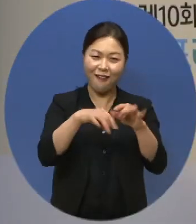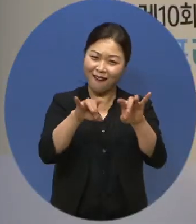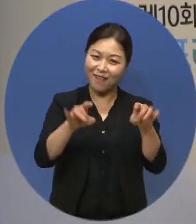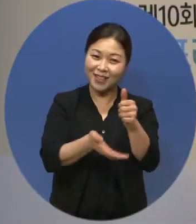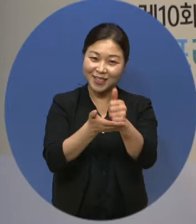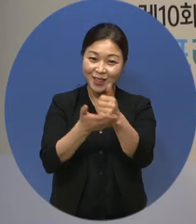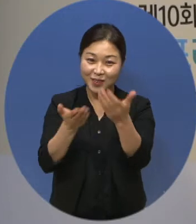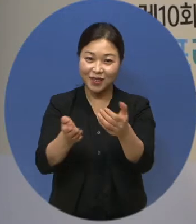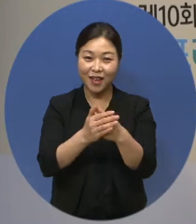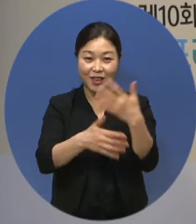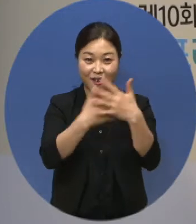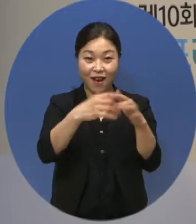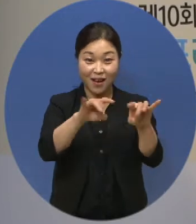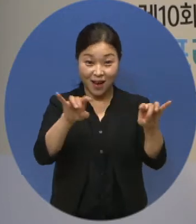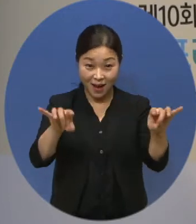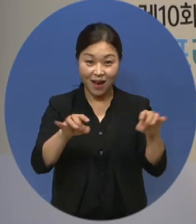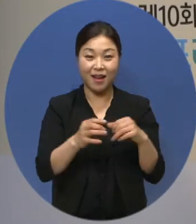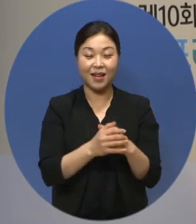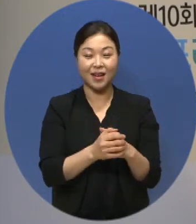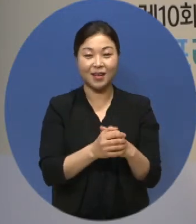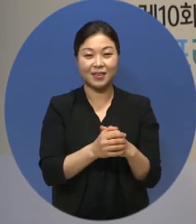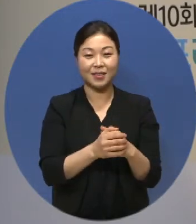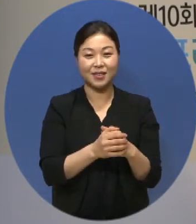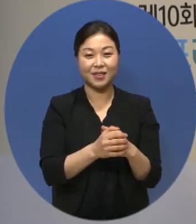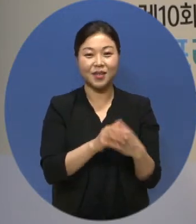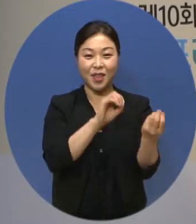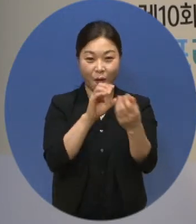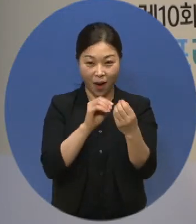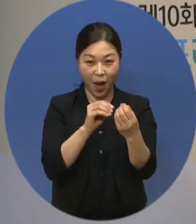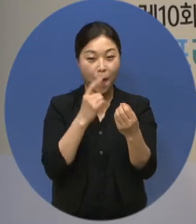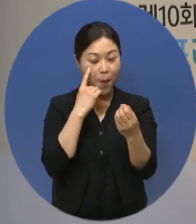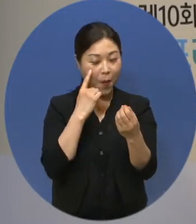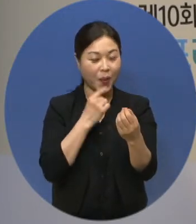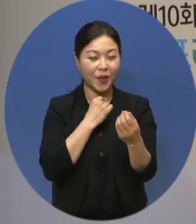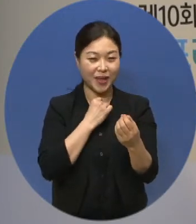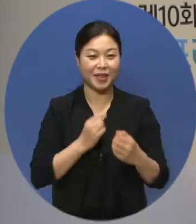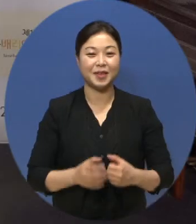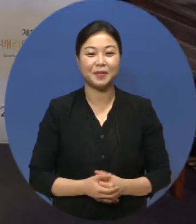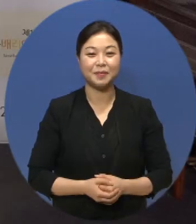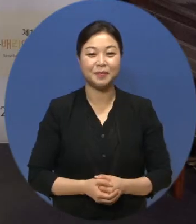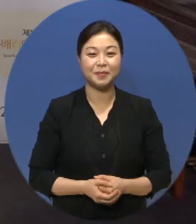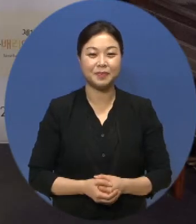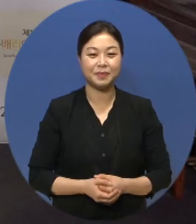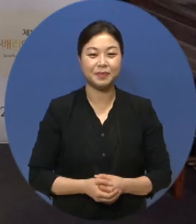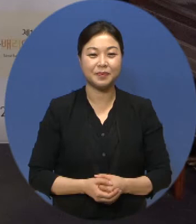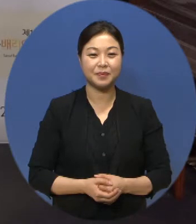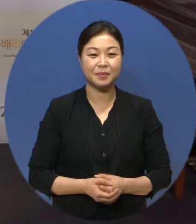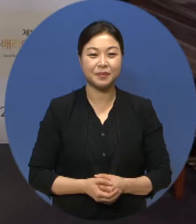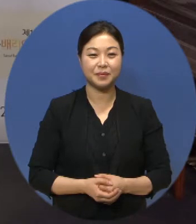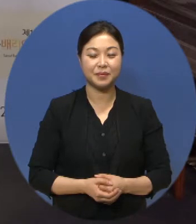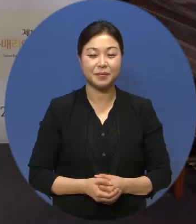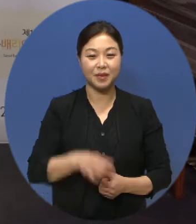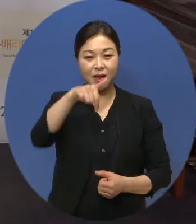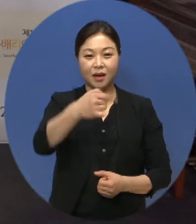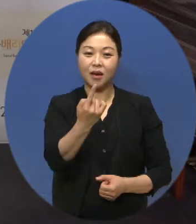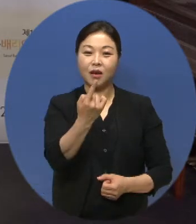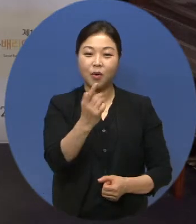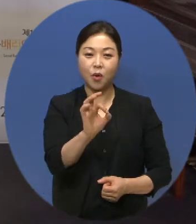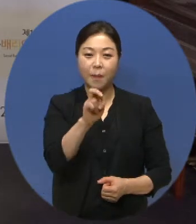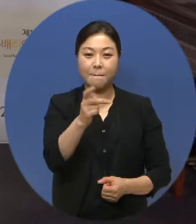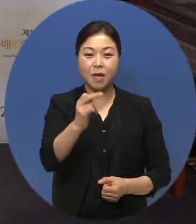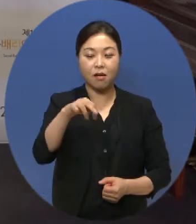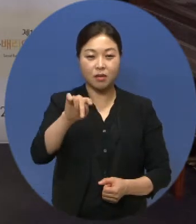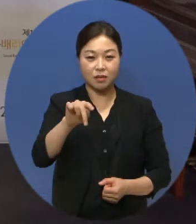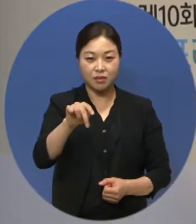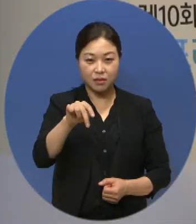그러면 영화별로 작품 토크를 해보는 시간을 마련하겠습니다. 자, 먼저 공명선거 이야기를